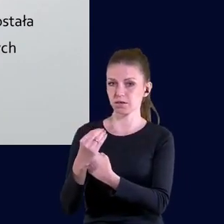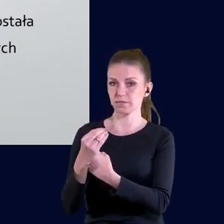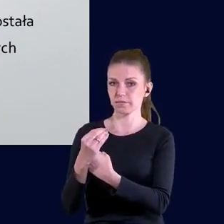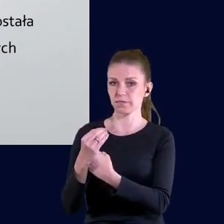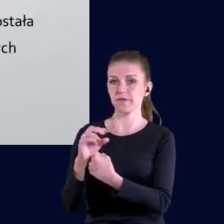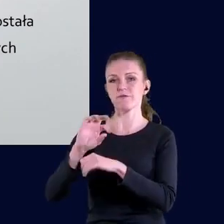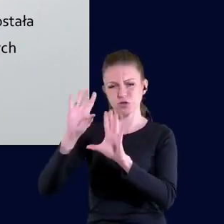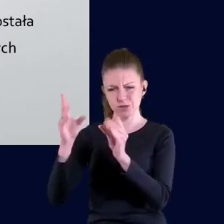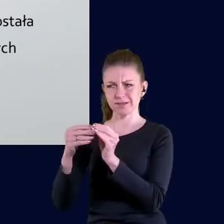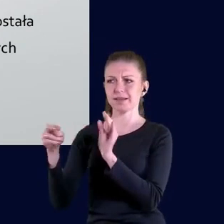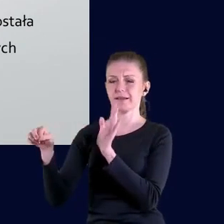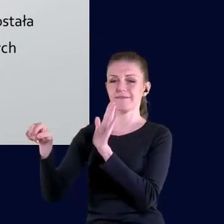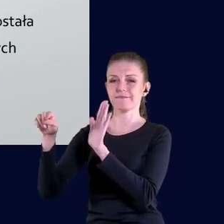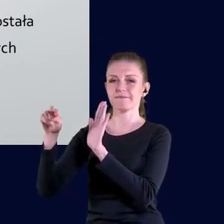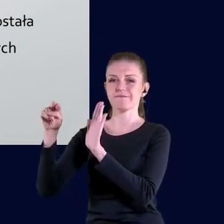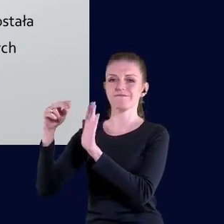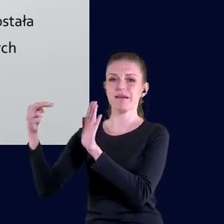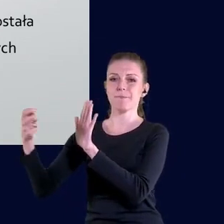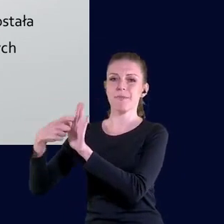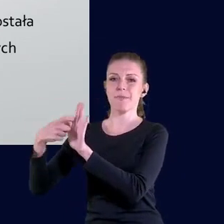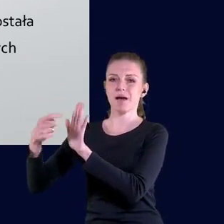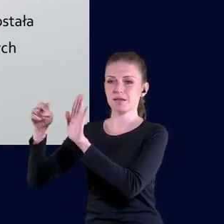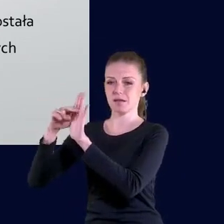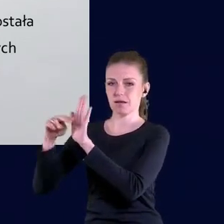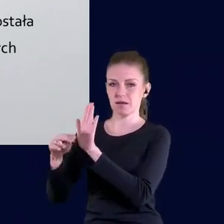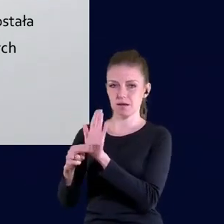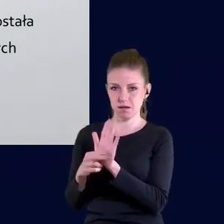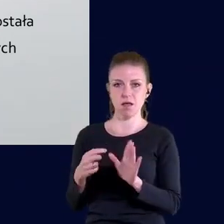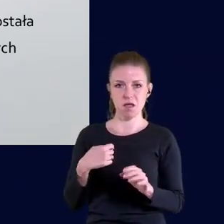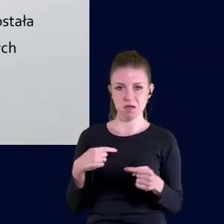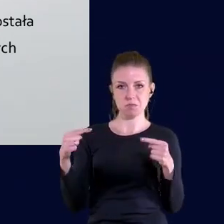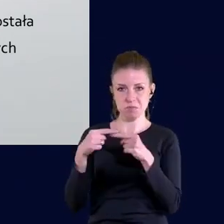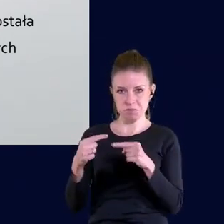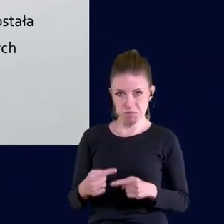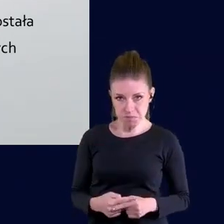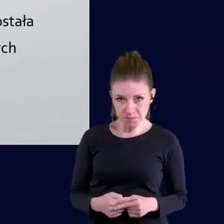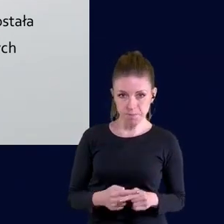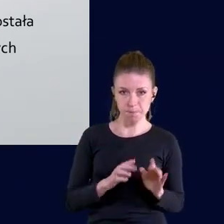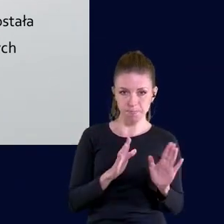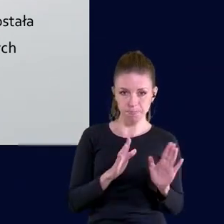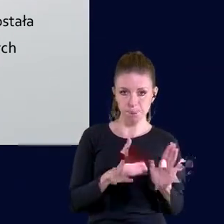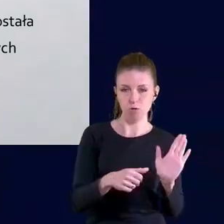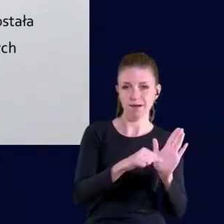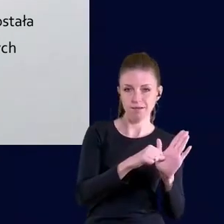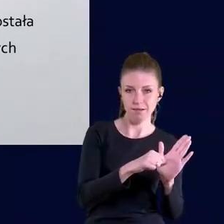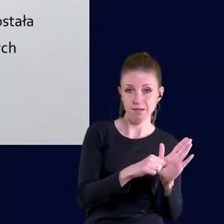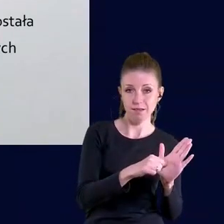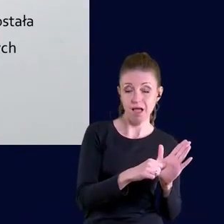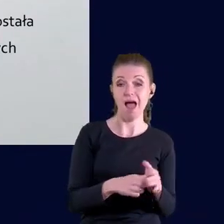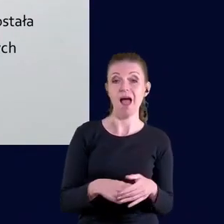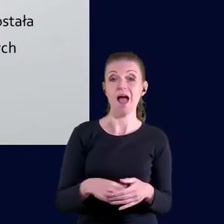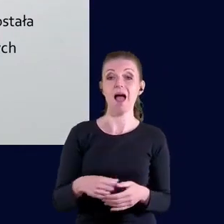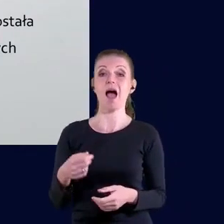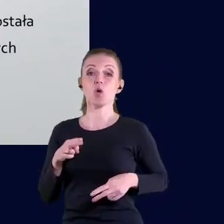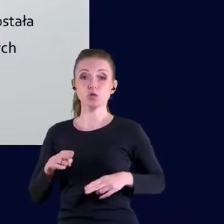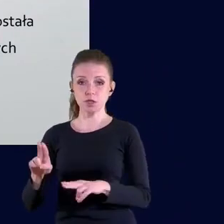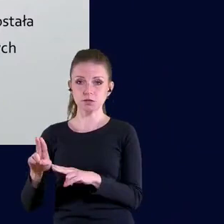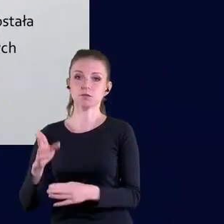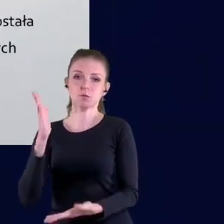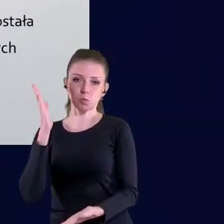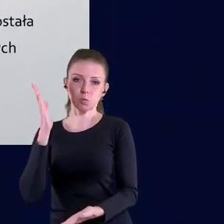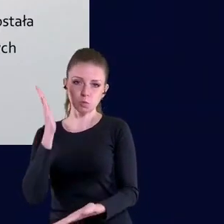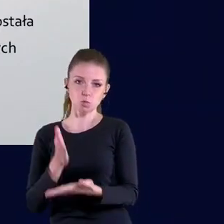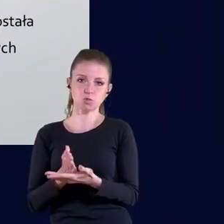wszystkie warunki natomiast uczestnikiem Jezus osoba która spełniała kryteria rekrutacyjny